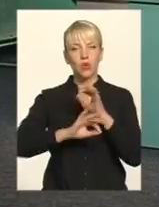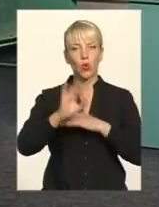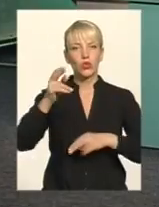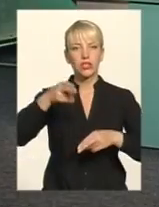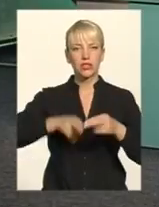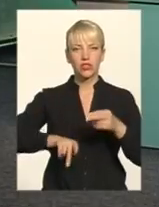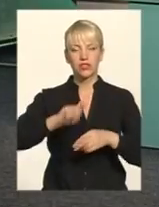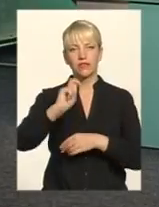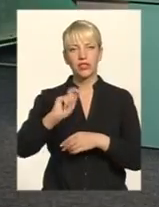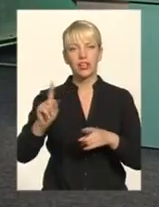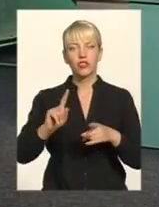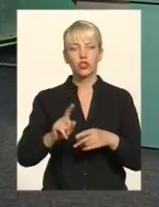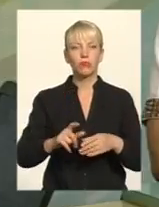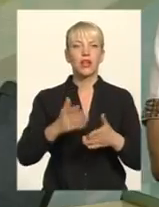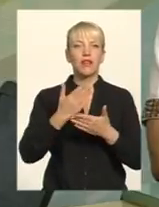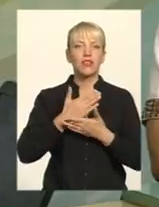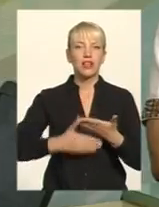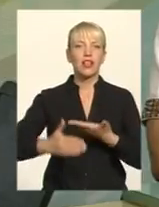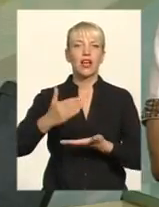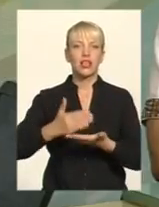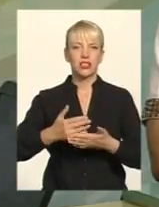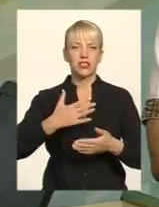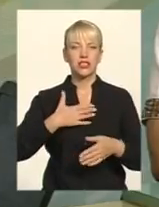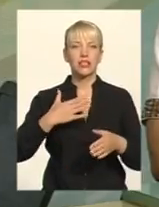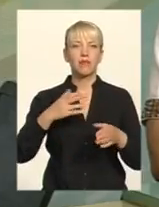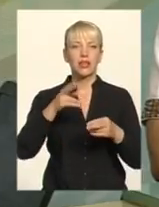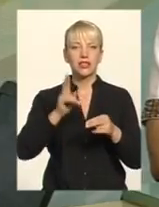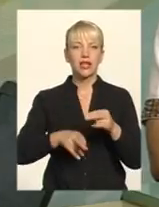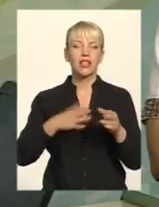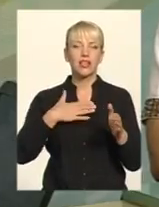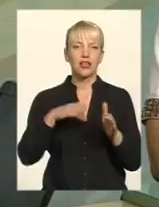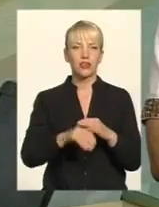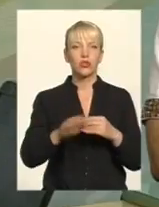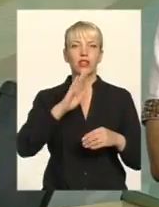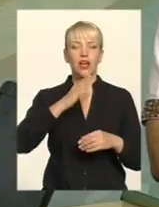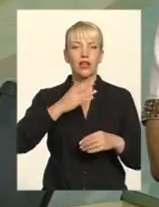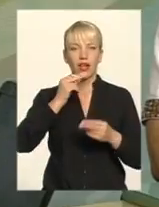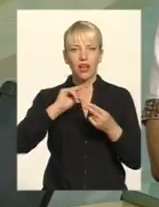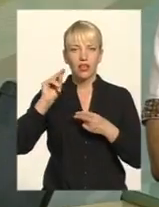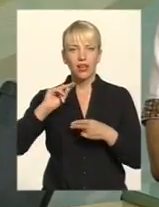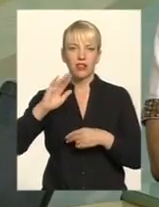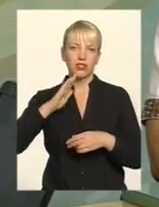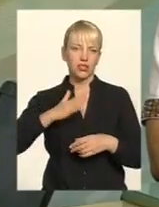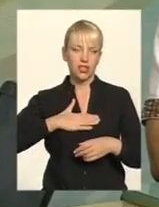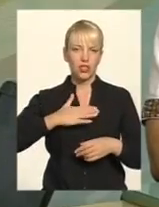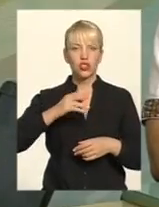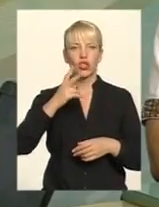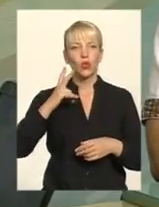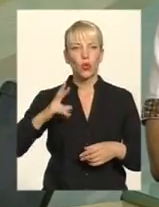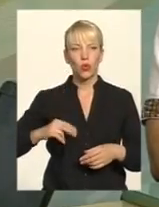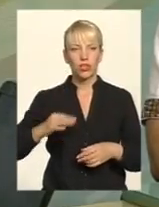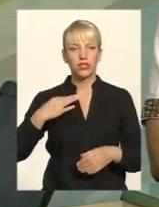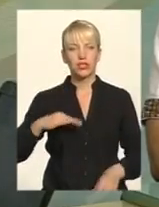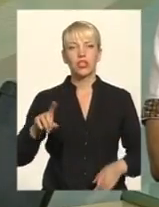війна, нарешті перестали гинути найкращі наші доньки і сини. І подальшому, щоб над Україною